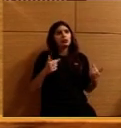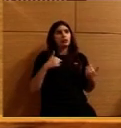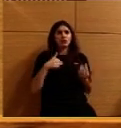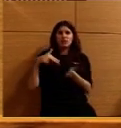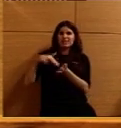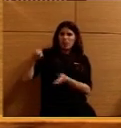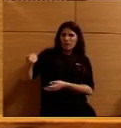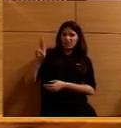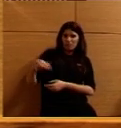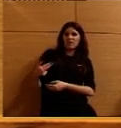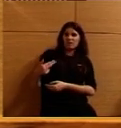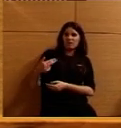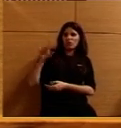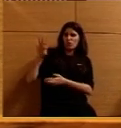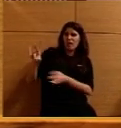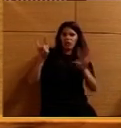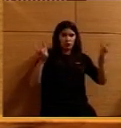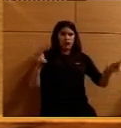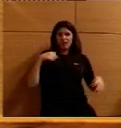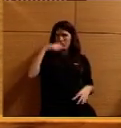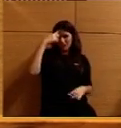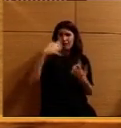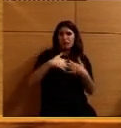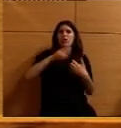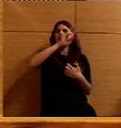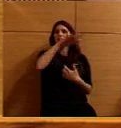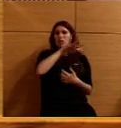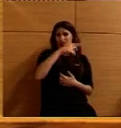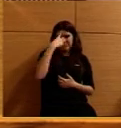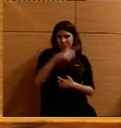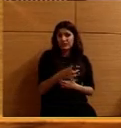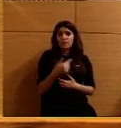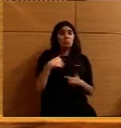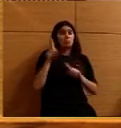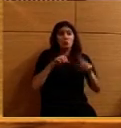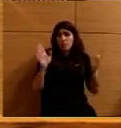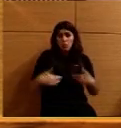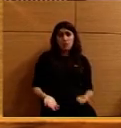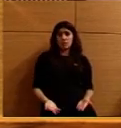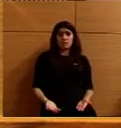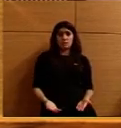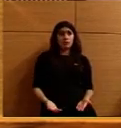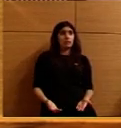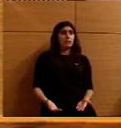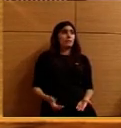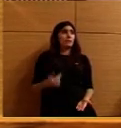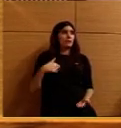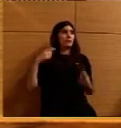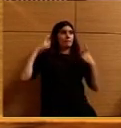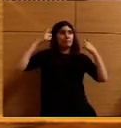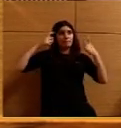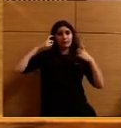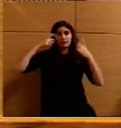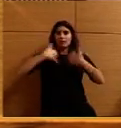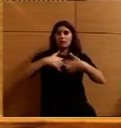també on estan vostès, i ho he dit mil vegades, que jo sé com se funciona en altres llocs, i jo no tinc ningú problema en totes aquestes coses. Intente